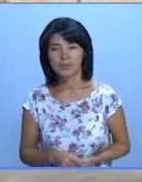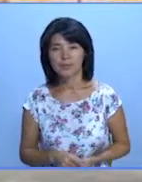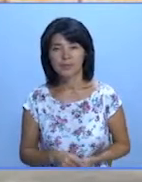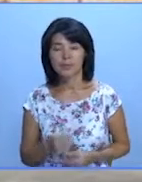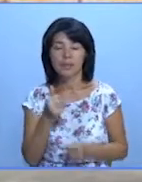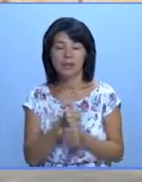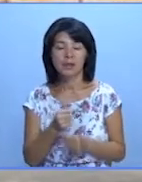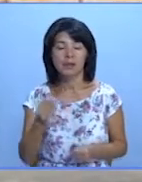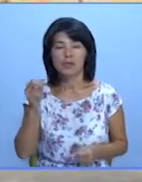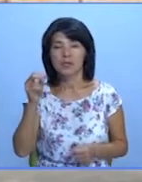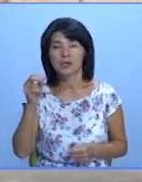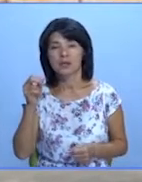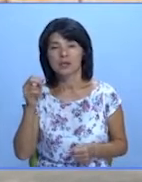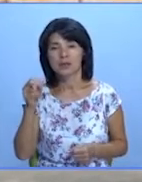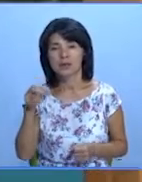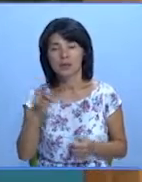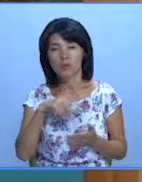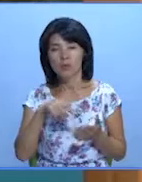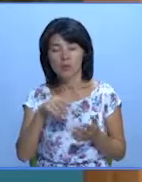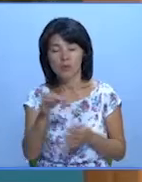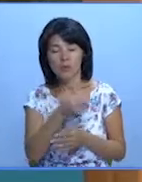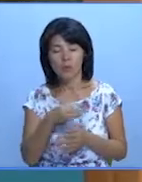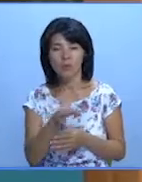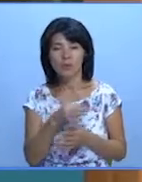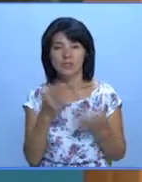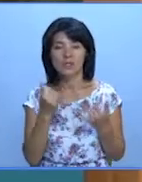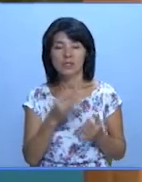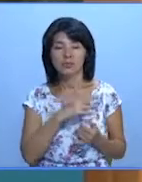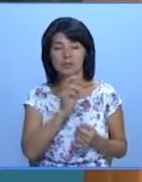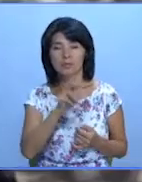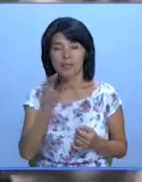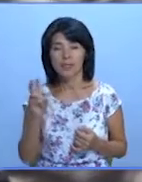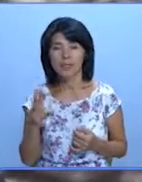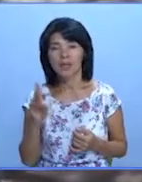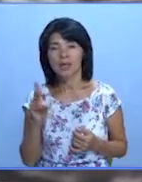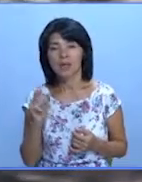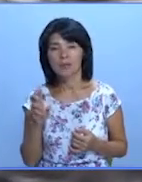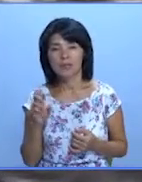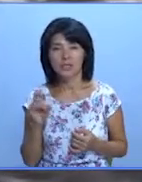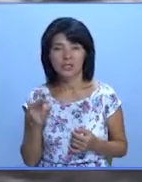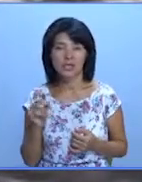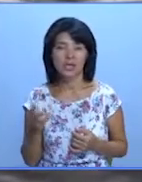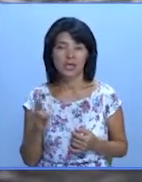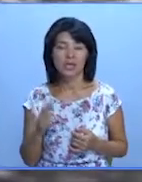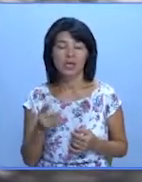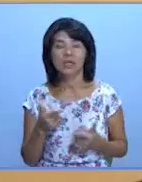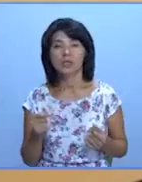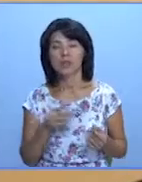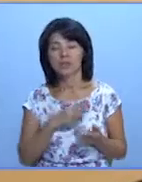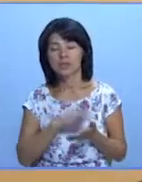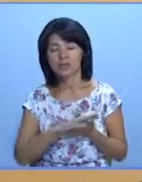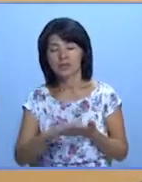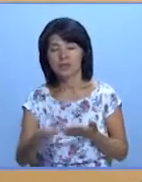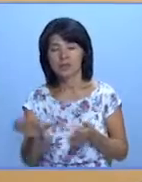Аймақ басшысы алдымен Набережная көшесіндегі бірінші үйге барды. Ол жерде көлік жолдары мен тұрақтарға асфальт төсеу жұмыстары аяқталып, көп функциялы балалар